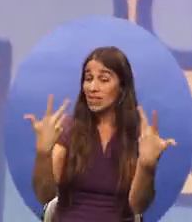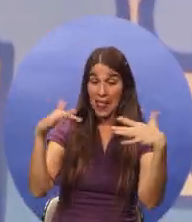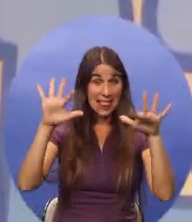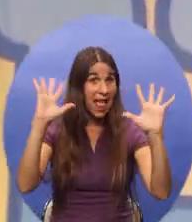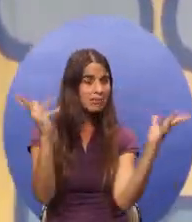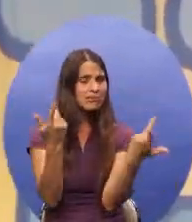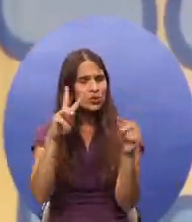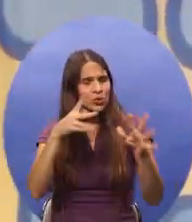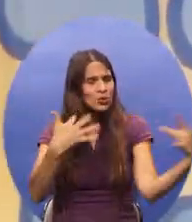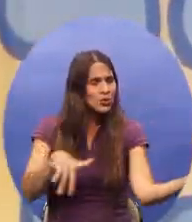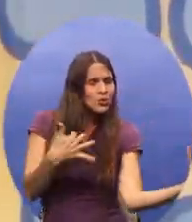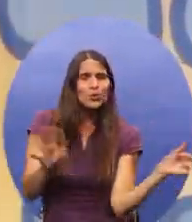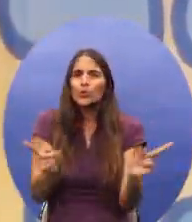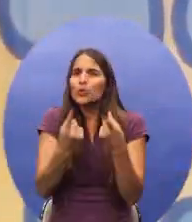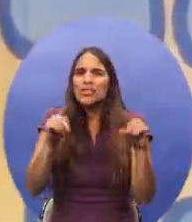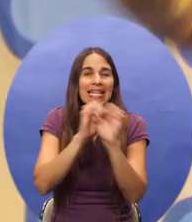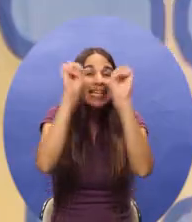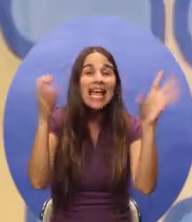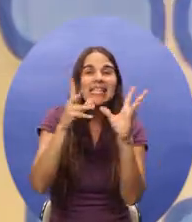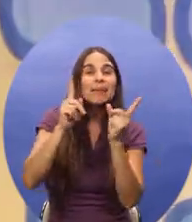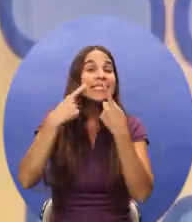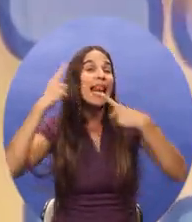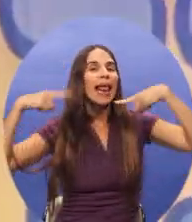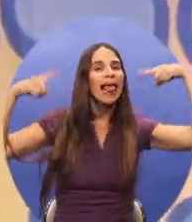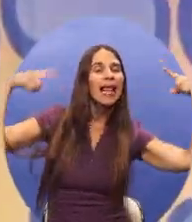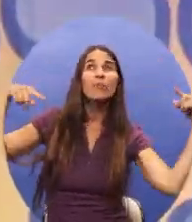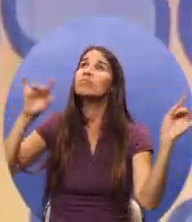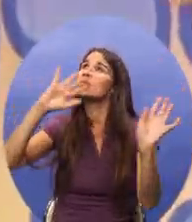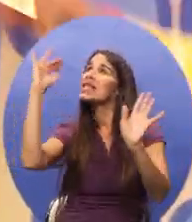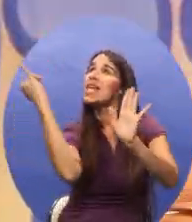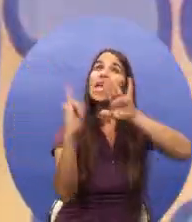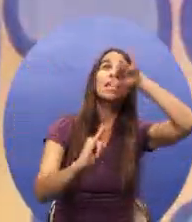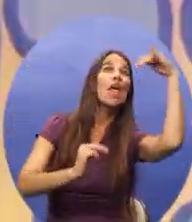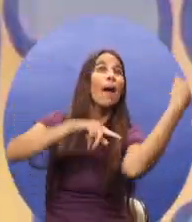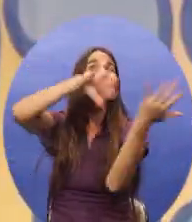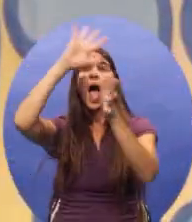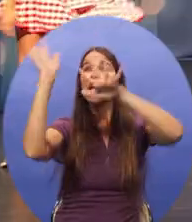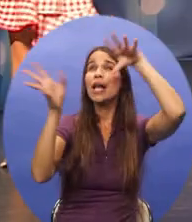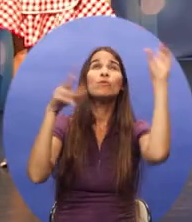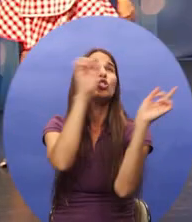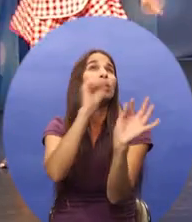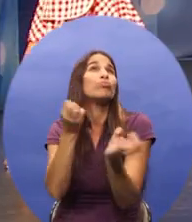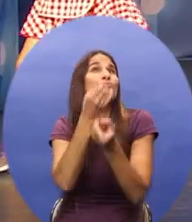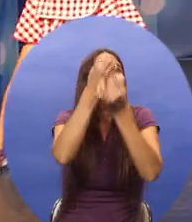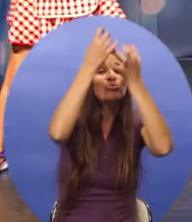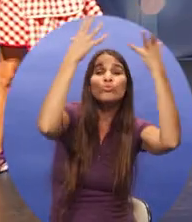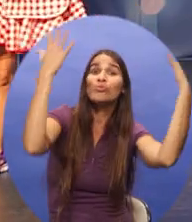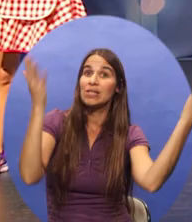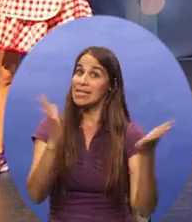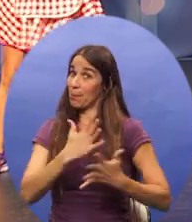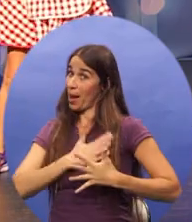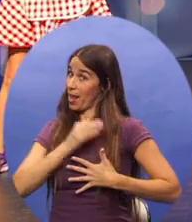בידיים ריקודים, זה קסם הצלילים, מצייר מעגלים, משירים משר עולים, זה בלב